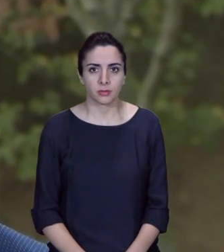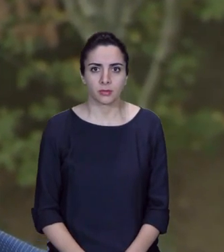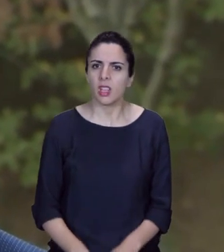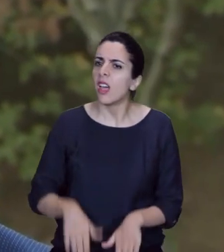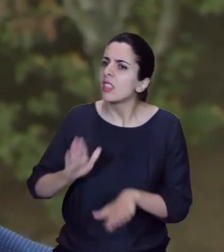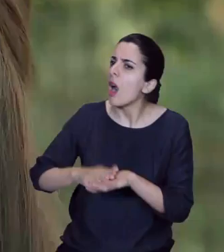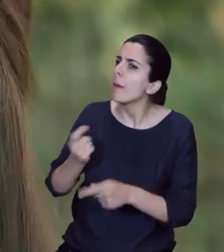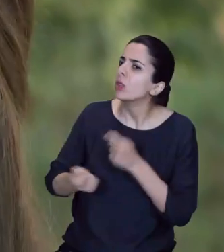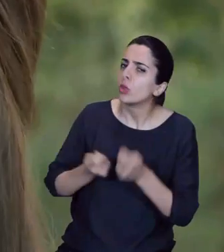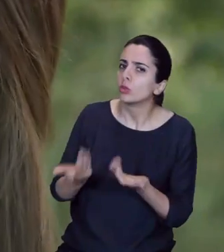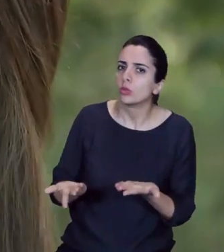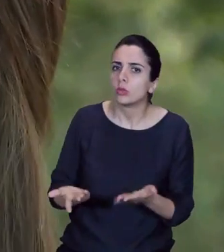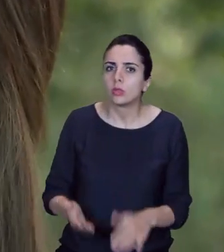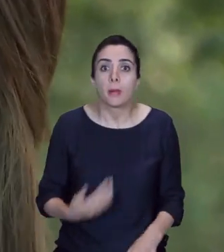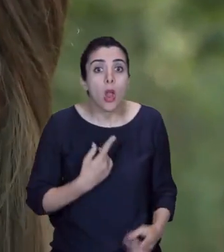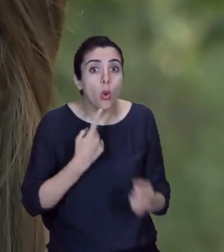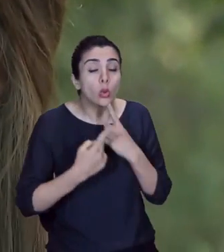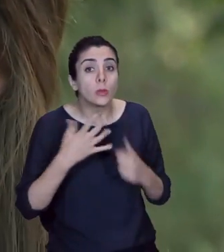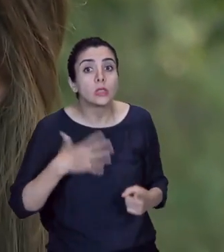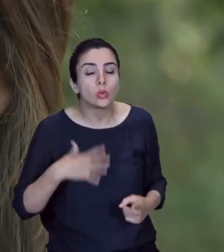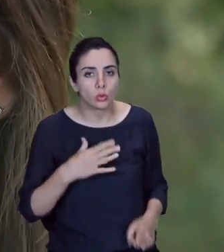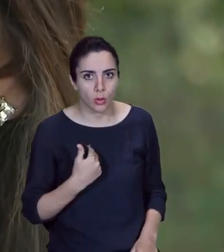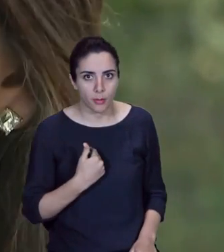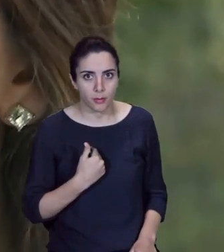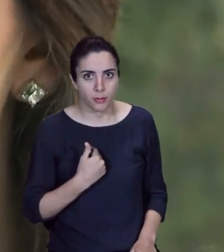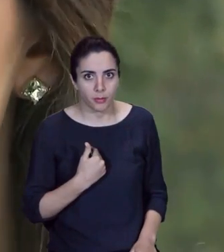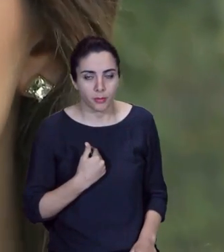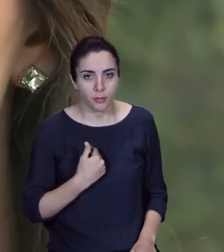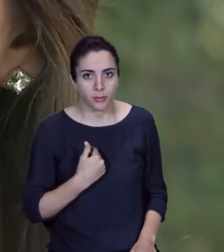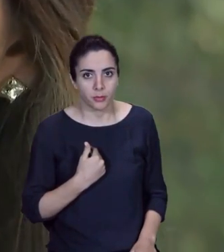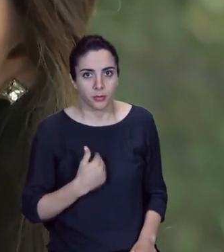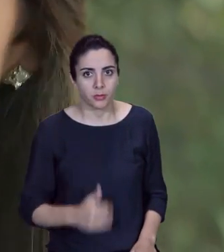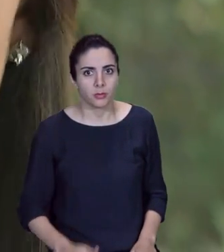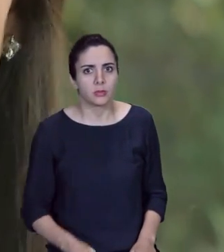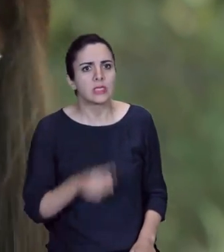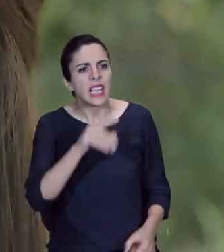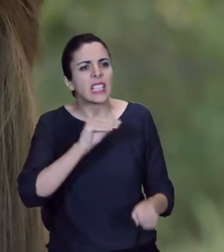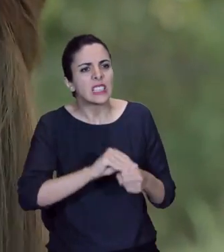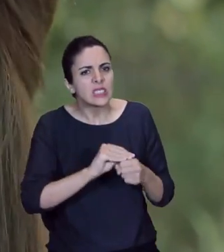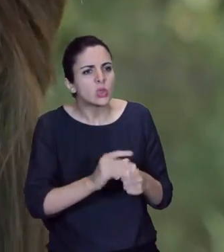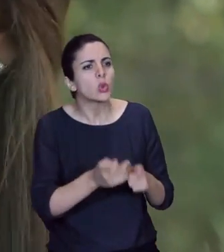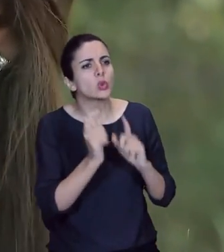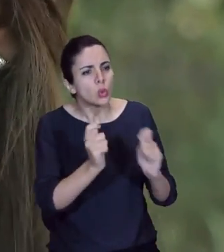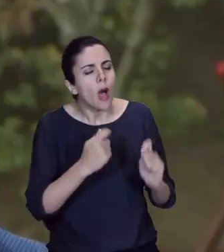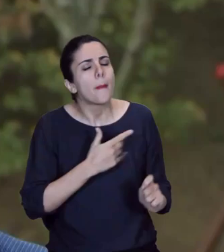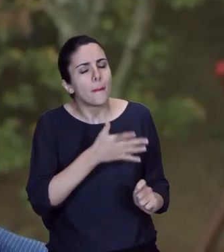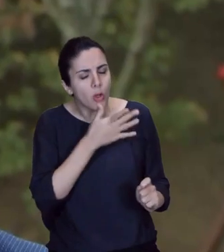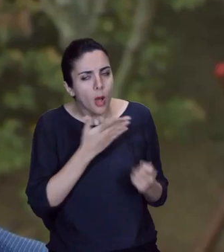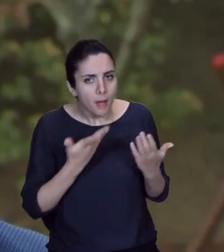Ne yapmaya çalışıyorsun sen? Sadece konuşmak istiyorum. Bu senin için kabul edilemez,